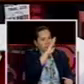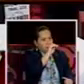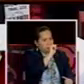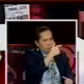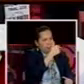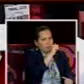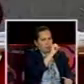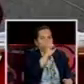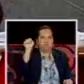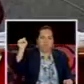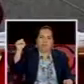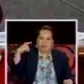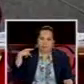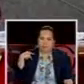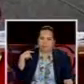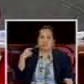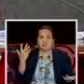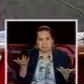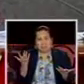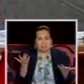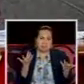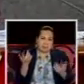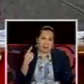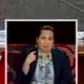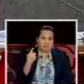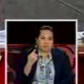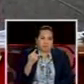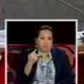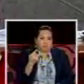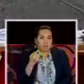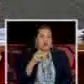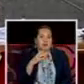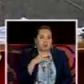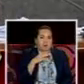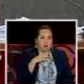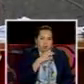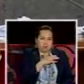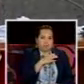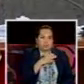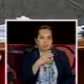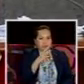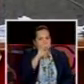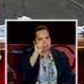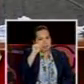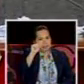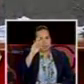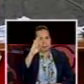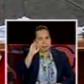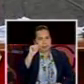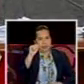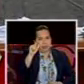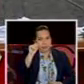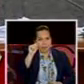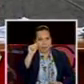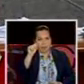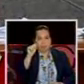Nandun. Posibleng nandun si Congressman Abaya. Posible ho, posible si, ho. Posible rin na